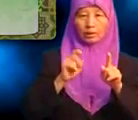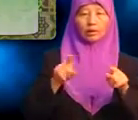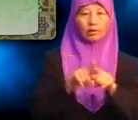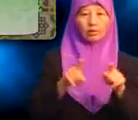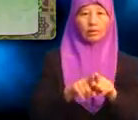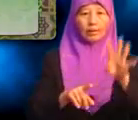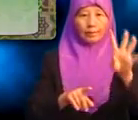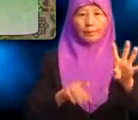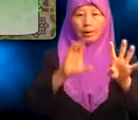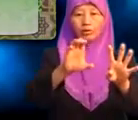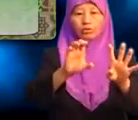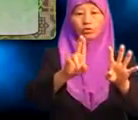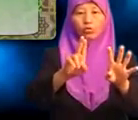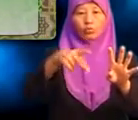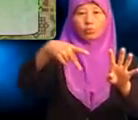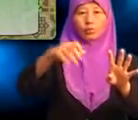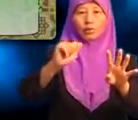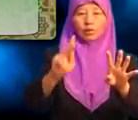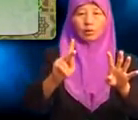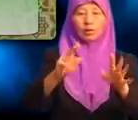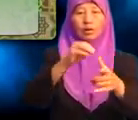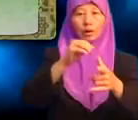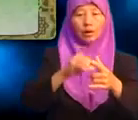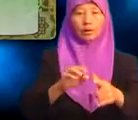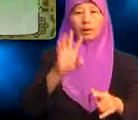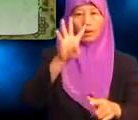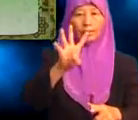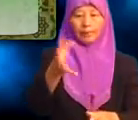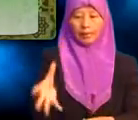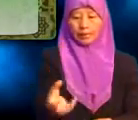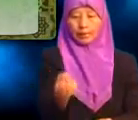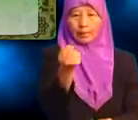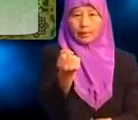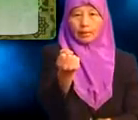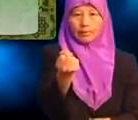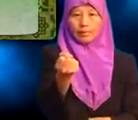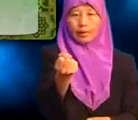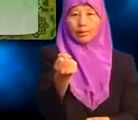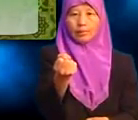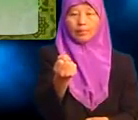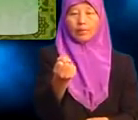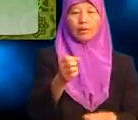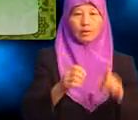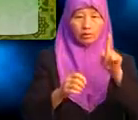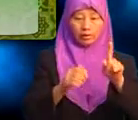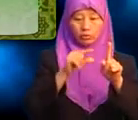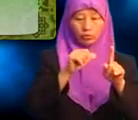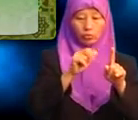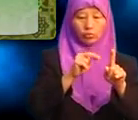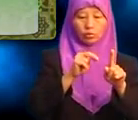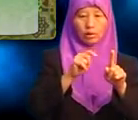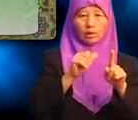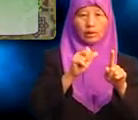mud ataupun cupak atau 4 genggaman besar. Satu gantang bersamaan 3